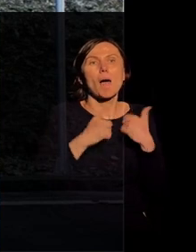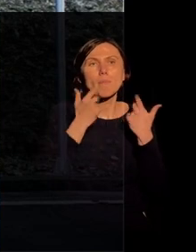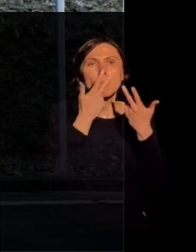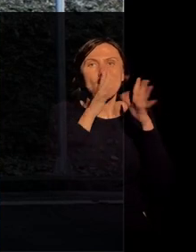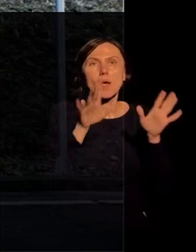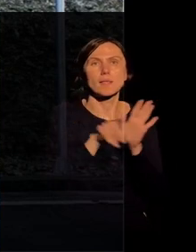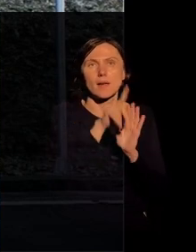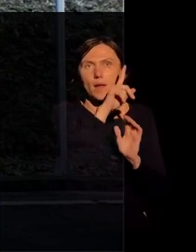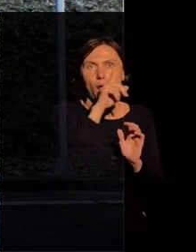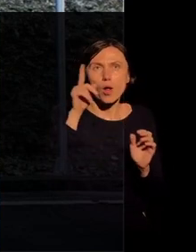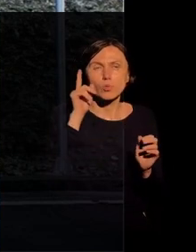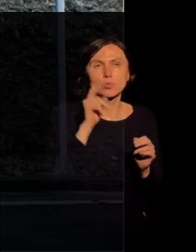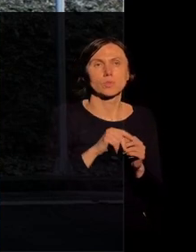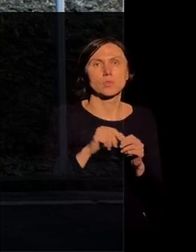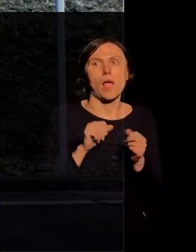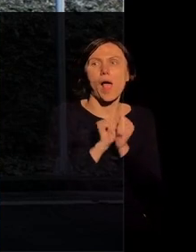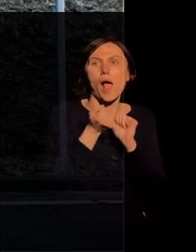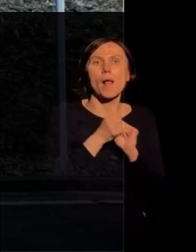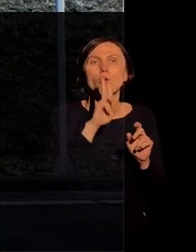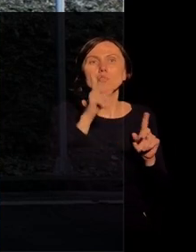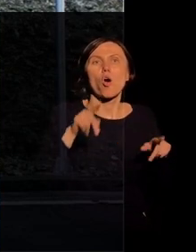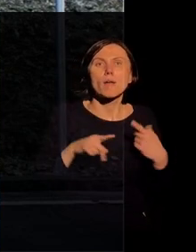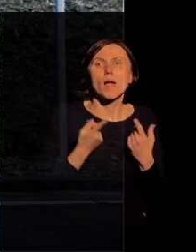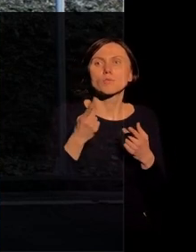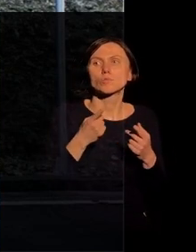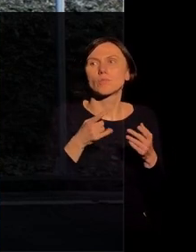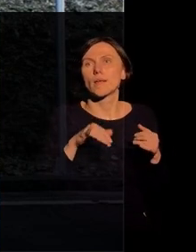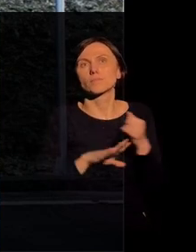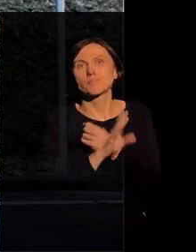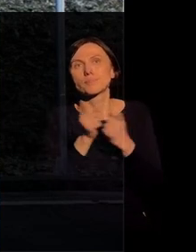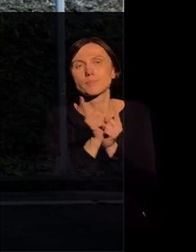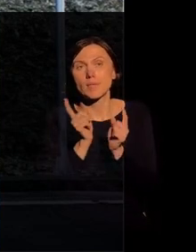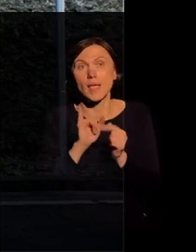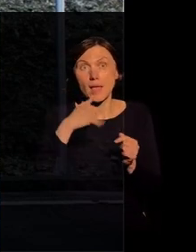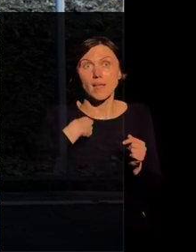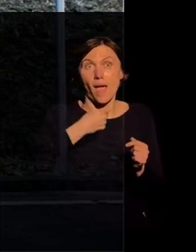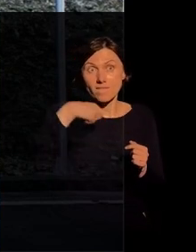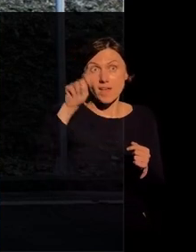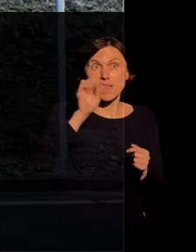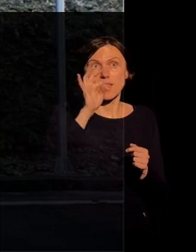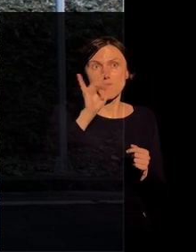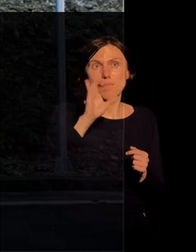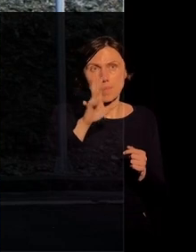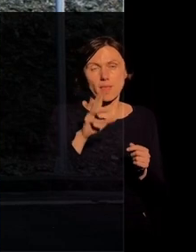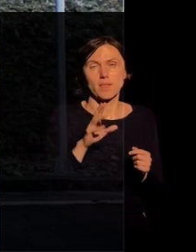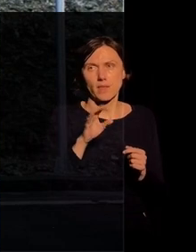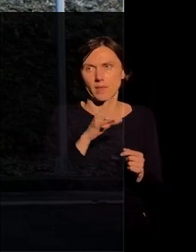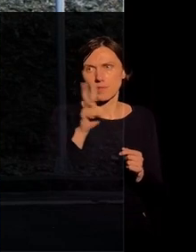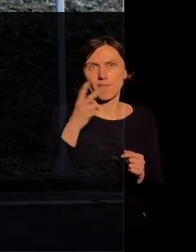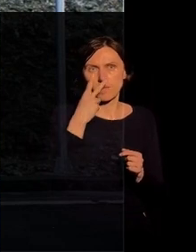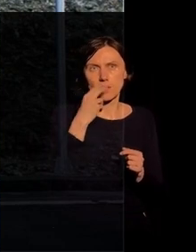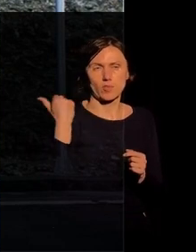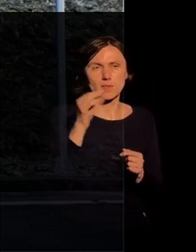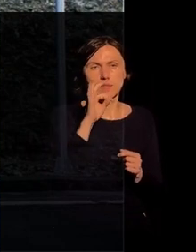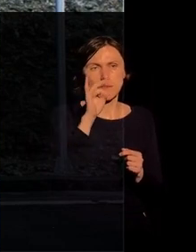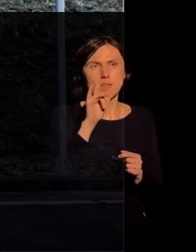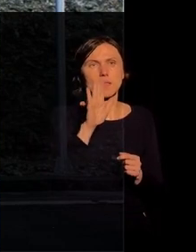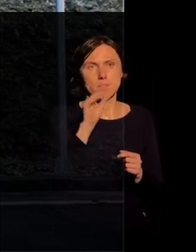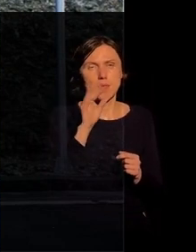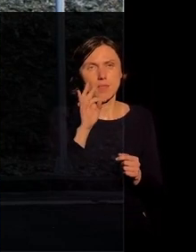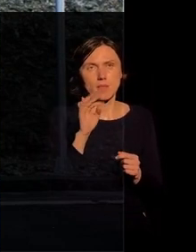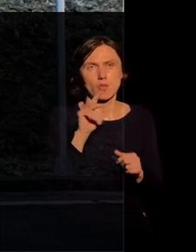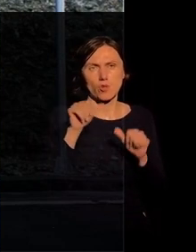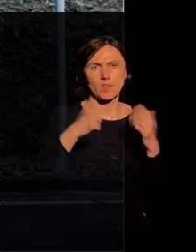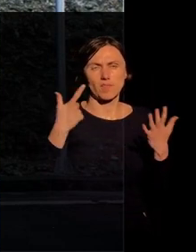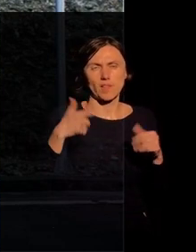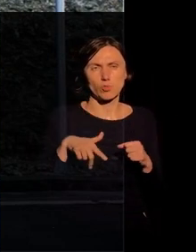bądź organizatorów festiwali. Prawda? No jak ja pojadę do Tybetu, tak tu Państwo widzą właśnie zdjęcie z Tybetu z